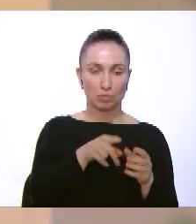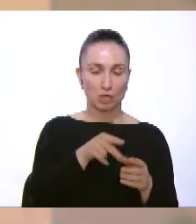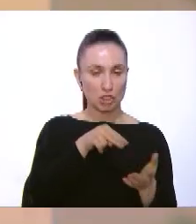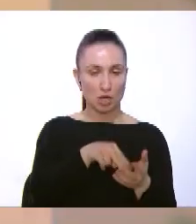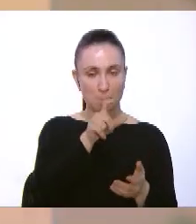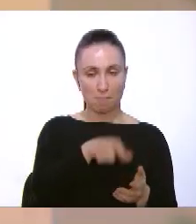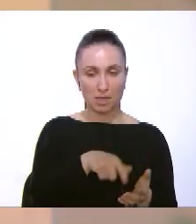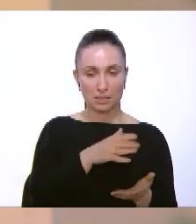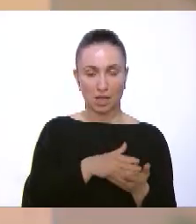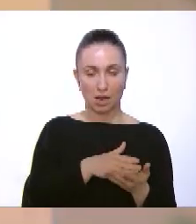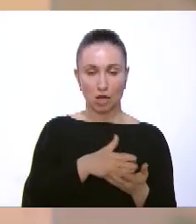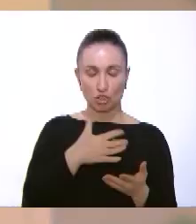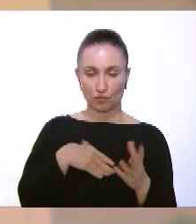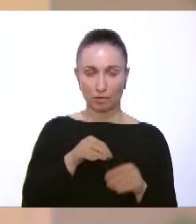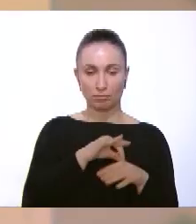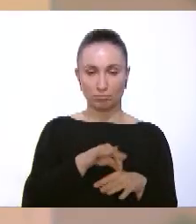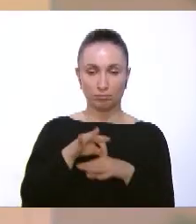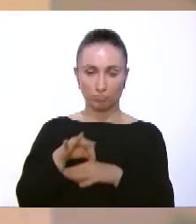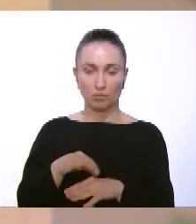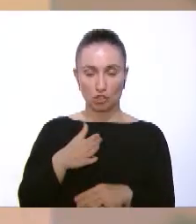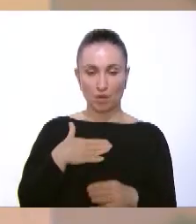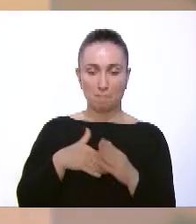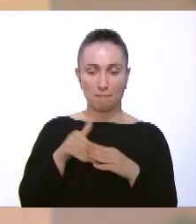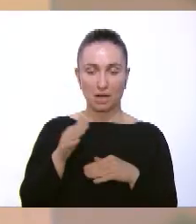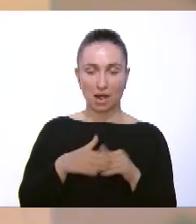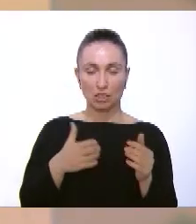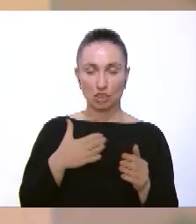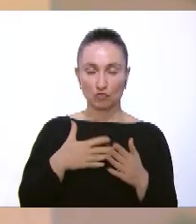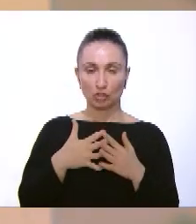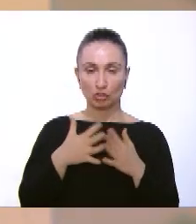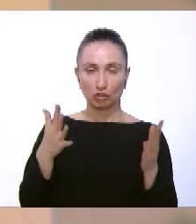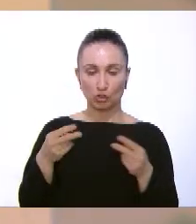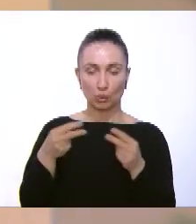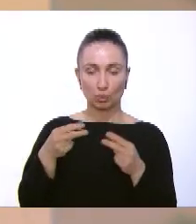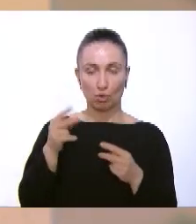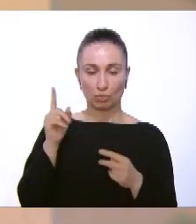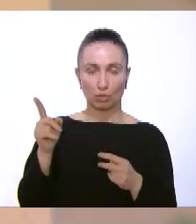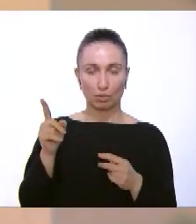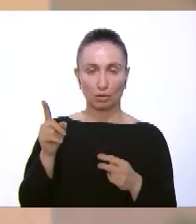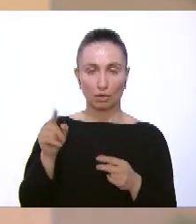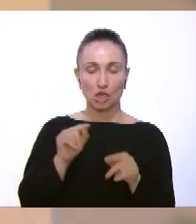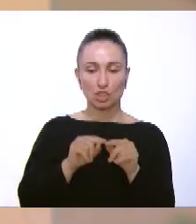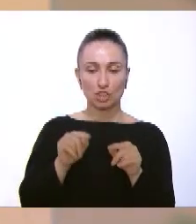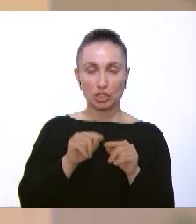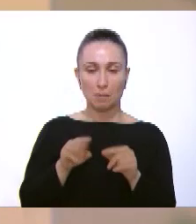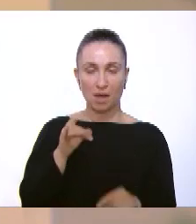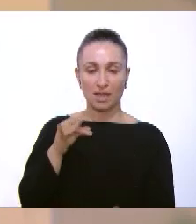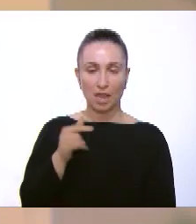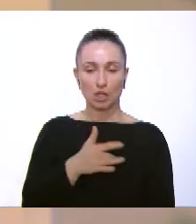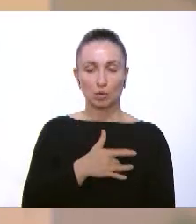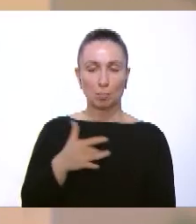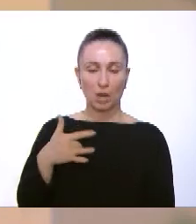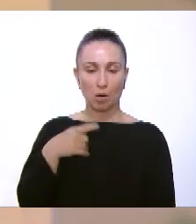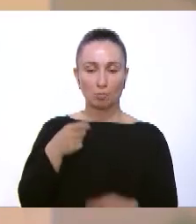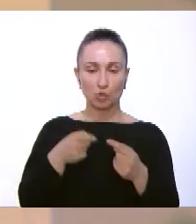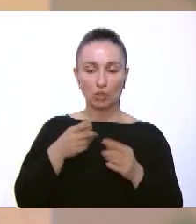შეფასება ხდება და ამ ხრივ ჩვენ ვახორციელებთ უკვე ეს ჩვენ პრაქტიკაში ჩვენი დიდი დონორი შიდსთან, მალარიასთან და ტუბერკულოზთან